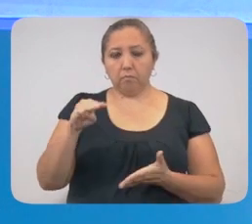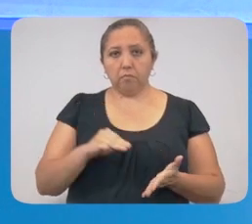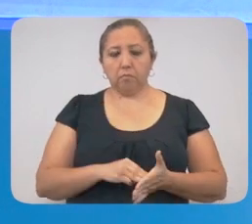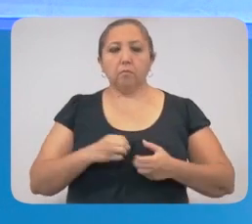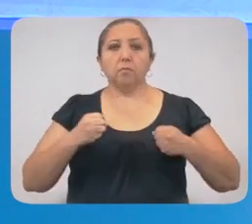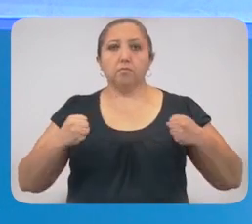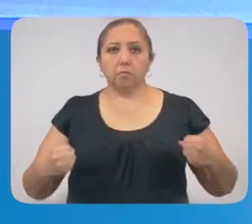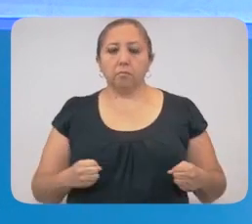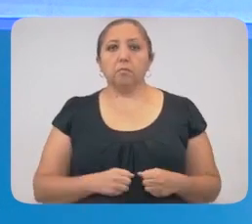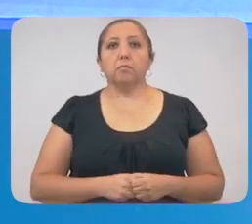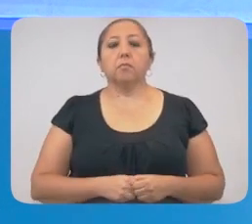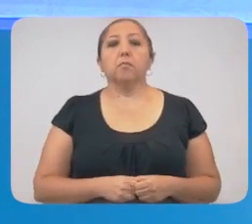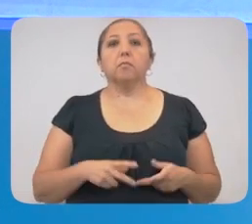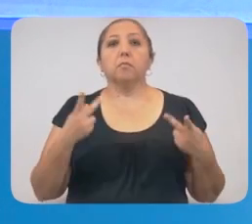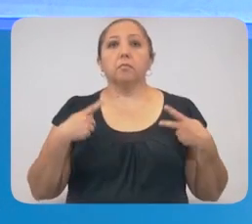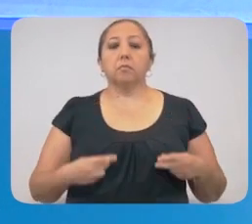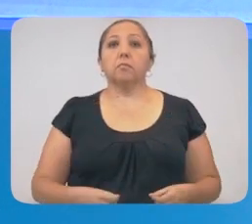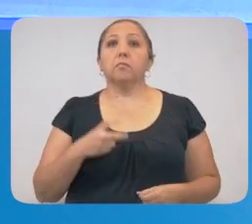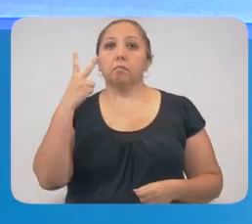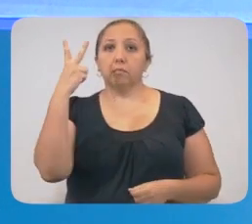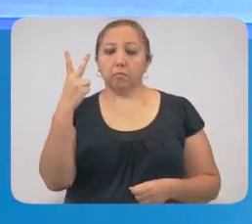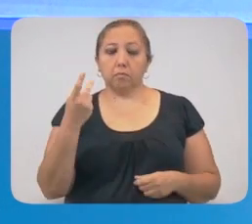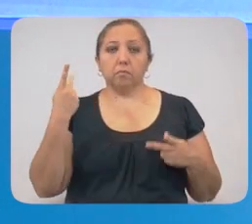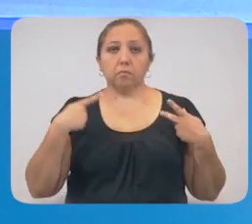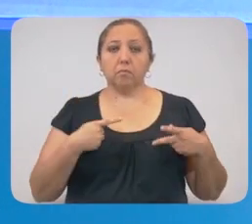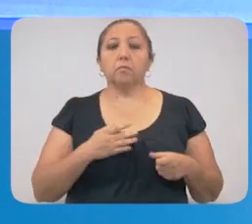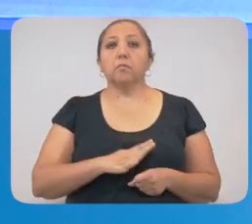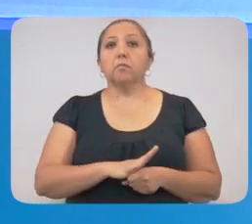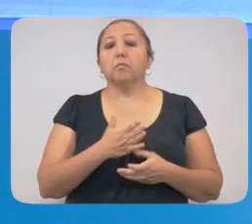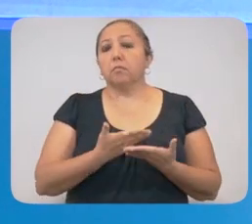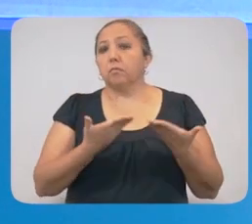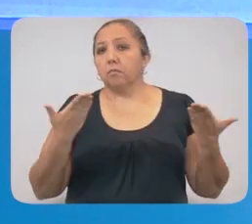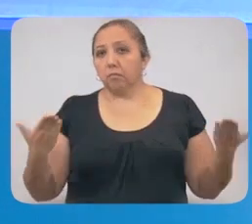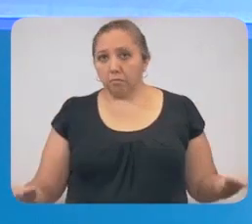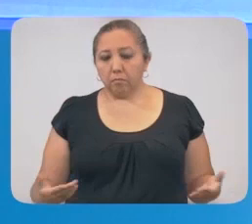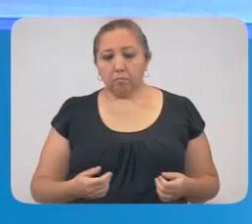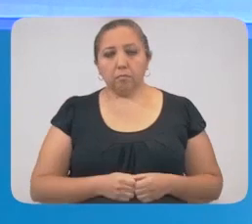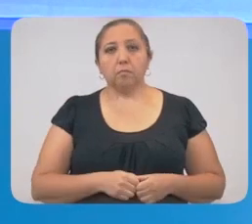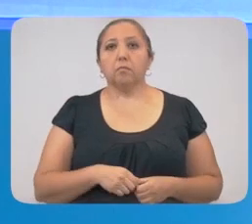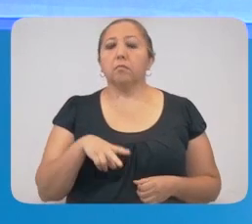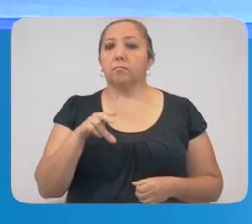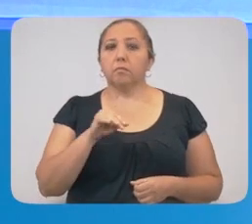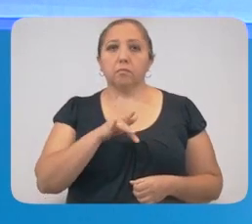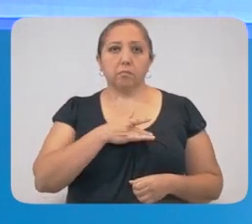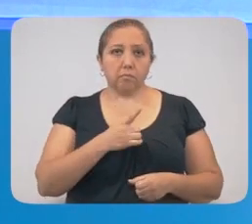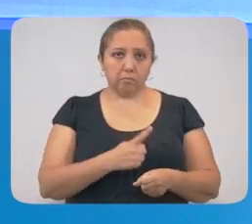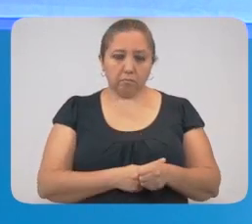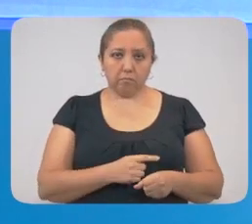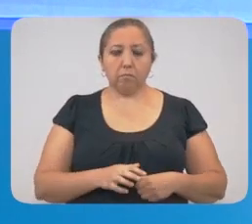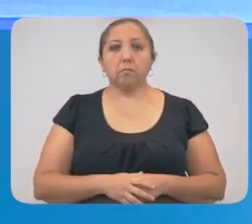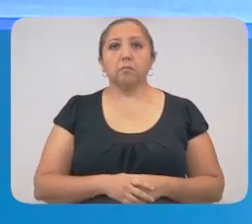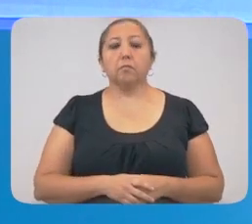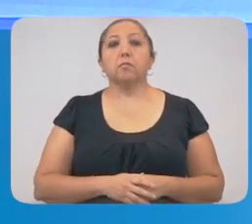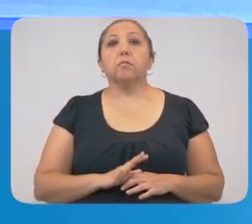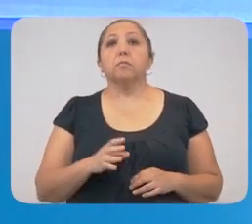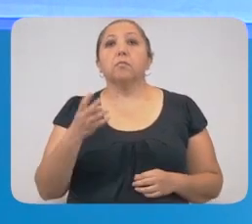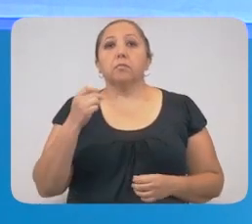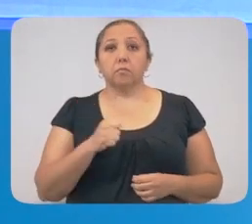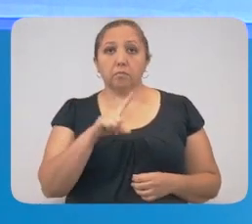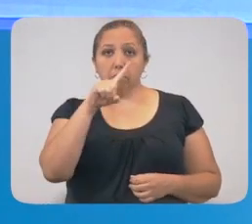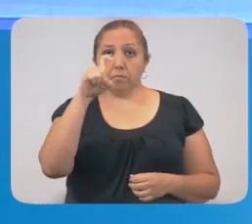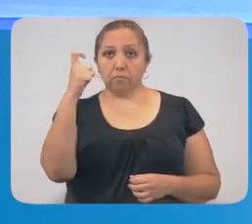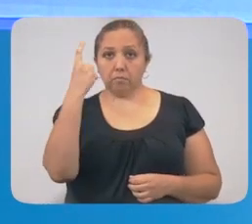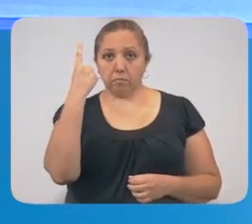coronavirus. Ichile 1035 mako, sokuchukik tsaik le kohanil tio, yan 643 juntulul le tsokuyolin tikubao, matuchik